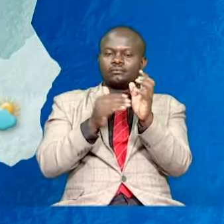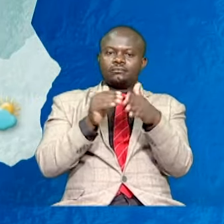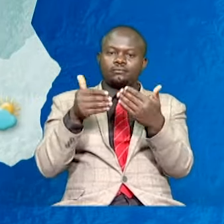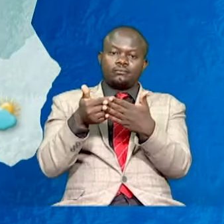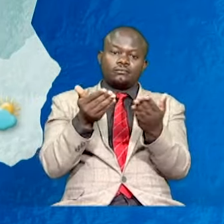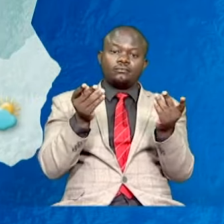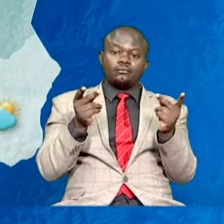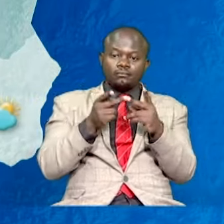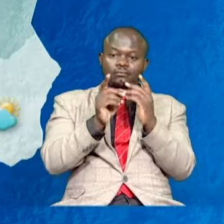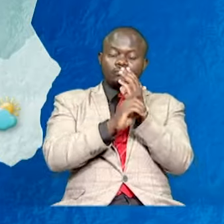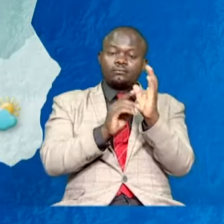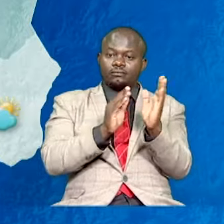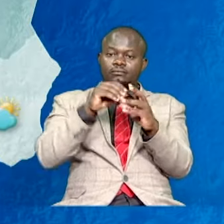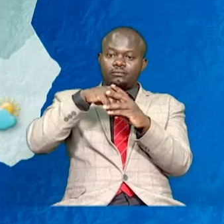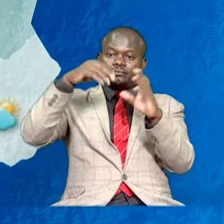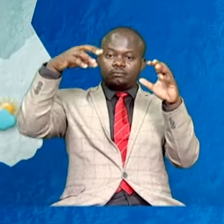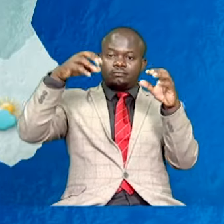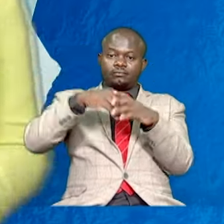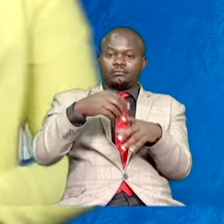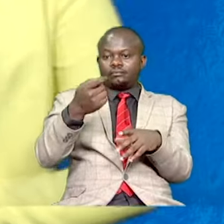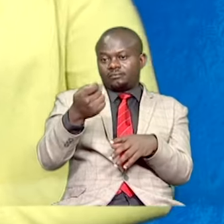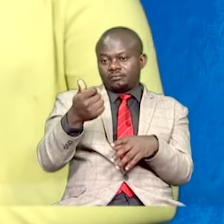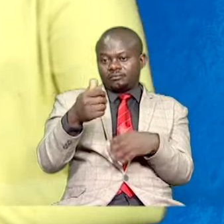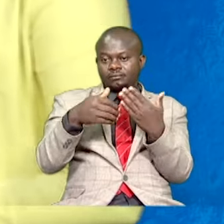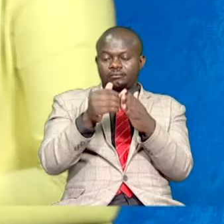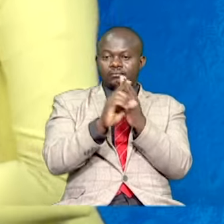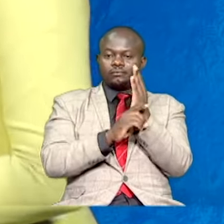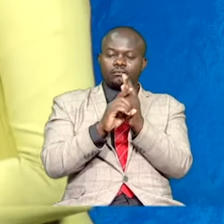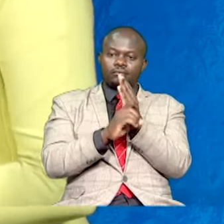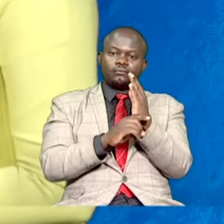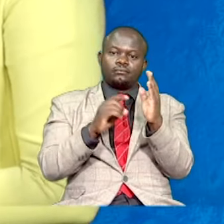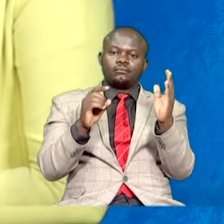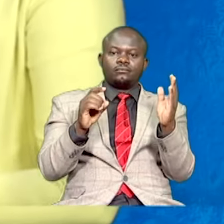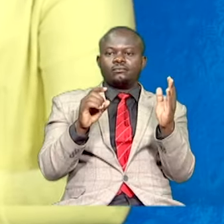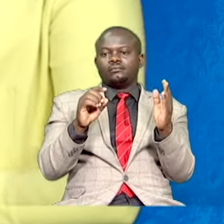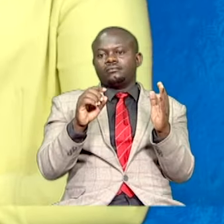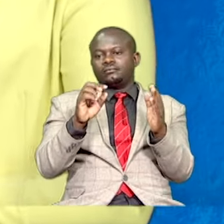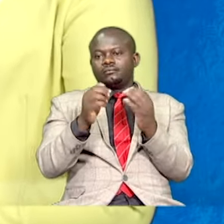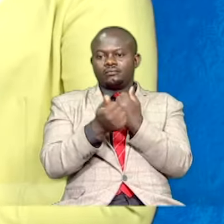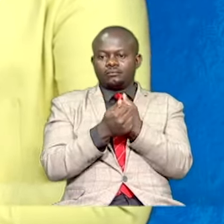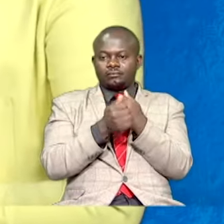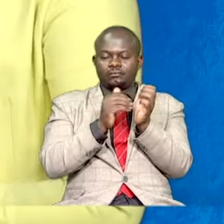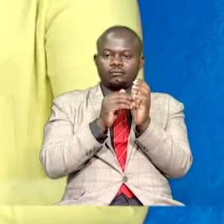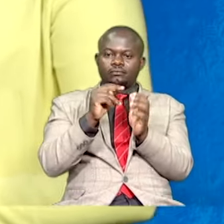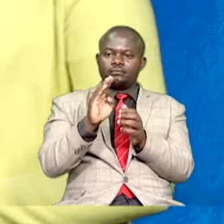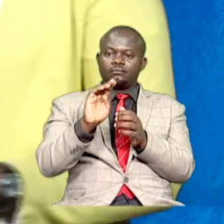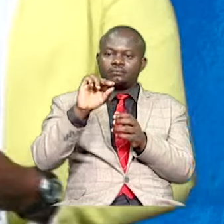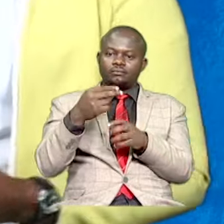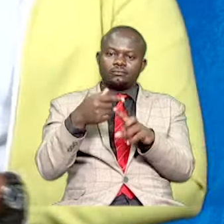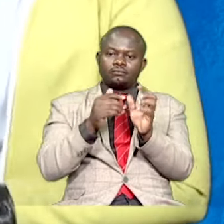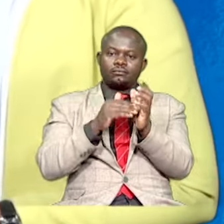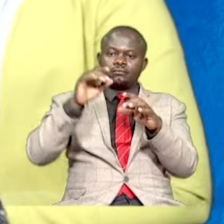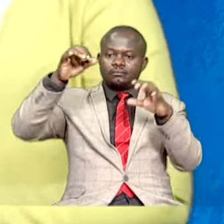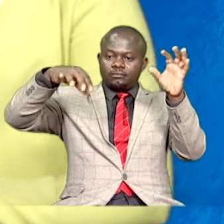hari uturere duteganijwemo imvura nke. Utu turere akaba akarere ka Rubavu na Kanyabihu ndetse